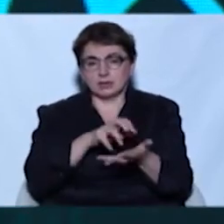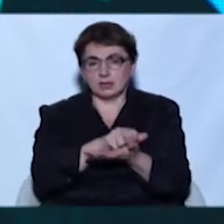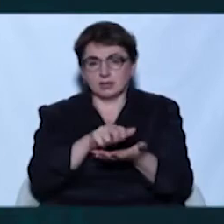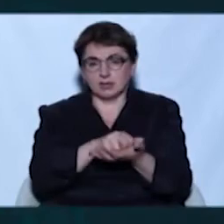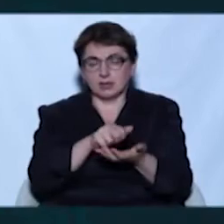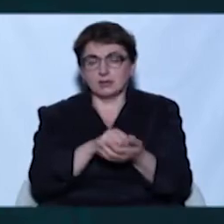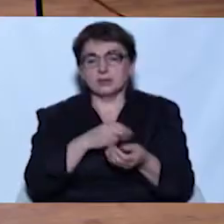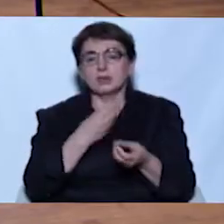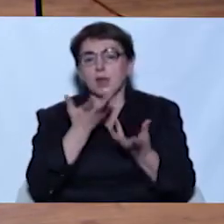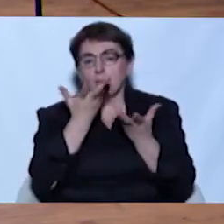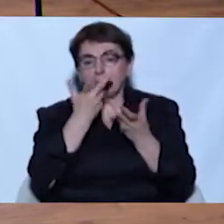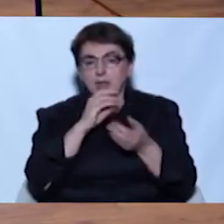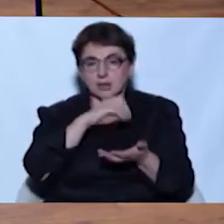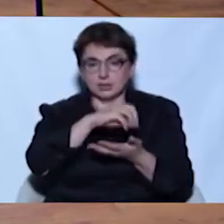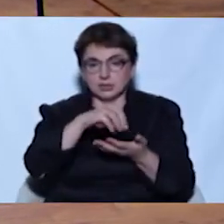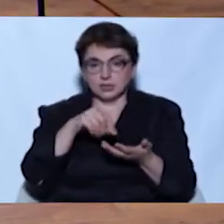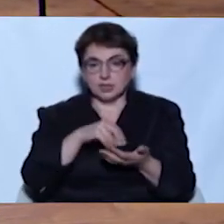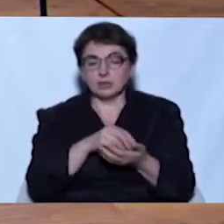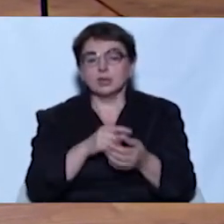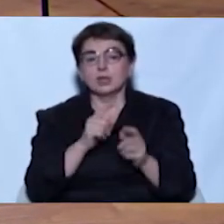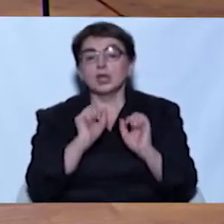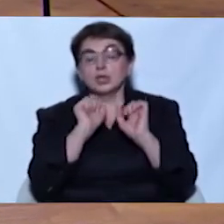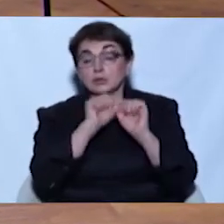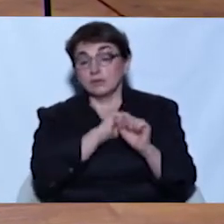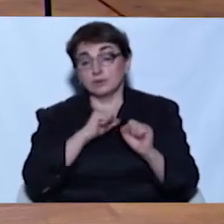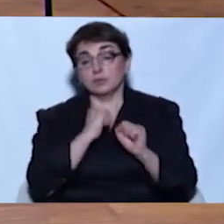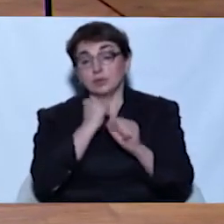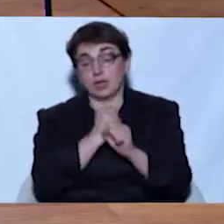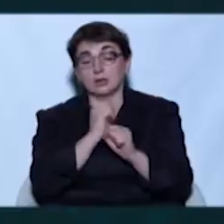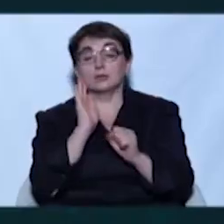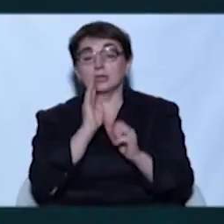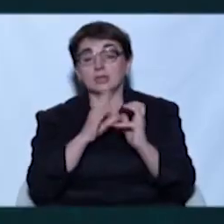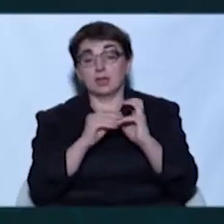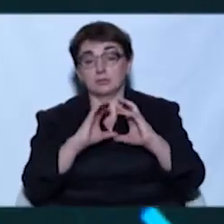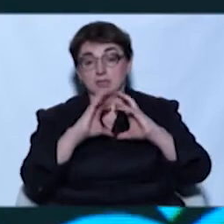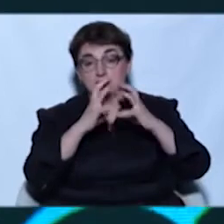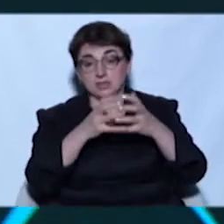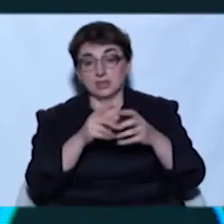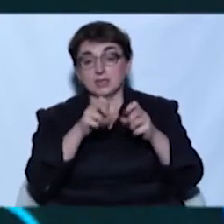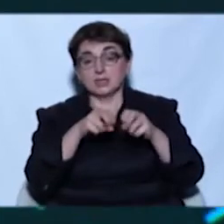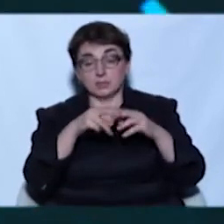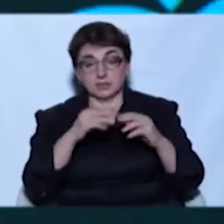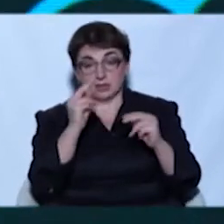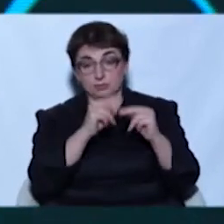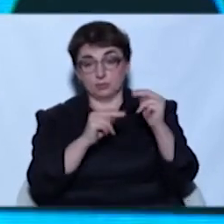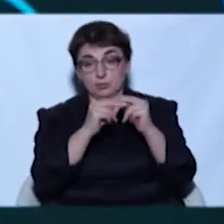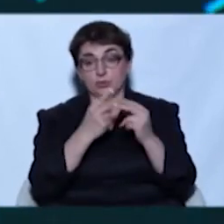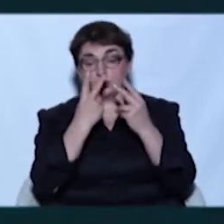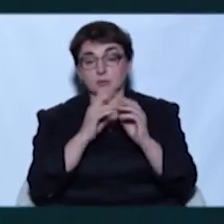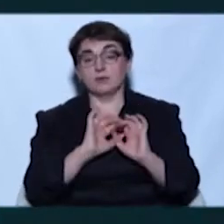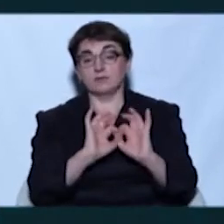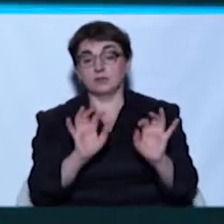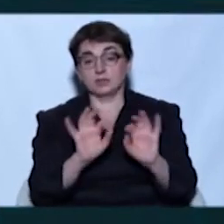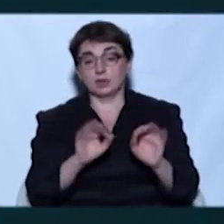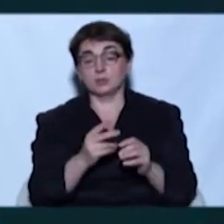ცომი გააფერადოთ და შექმნათ დედამიწის ის მოდელი, რომელზე ჩვენ ვისაუბრეთ დღეს. Და